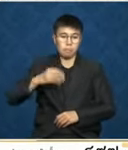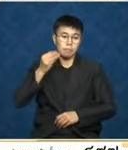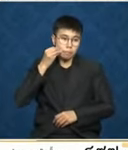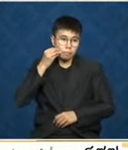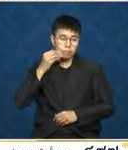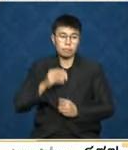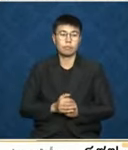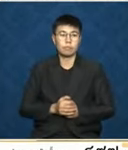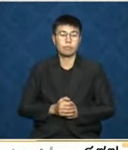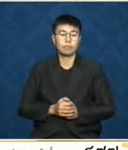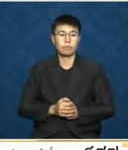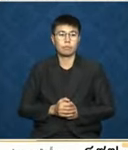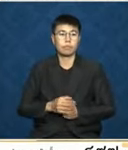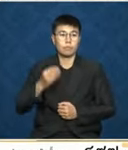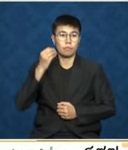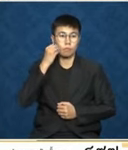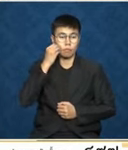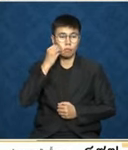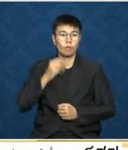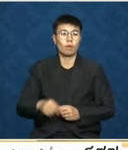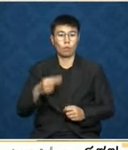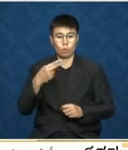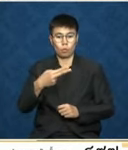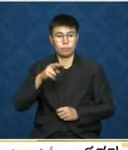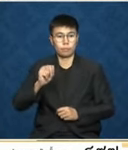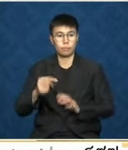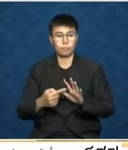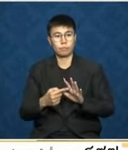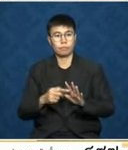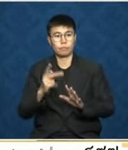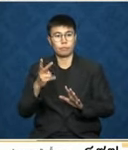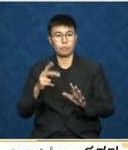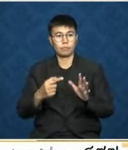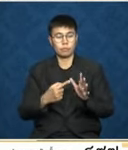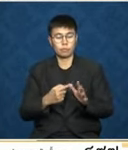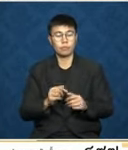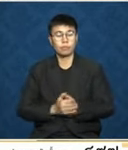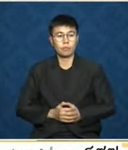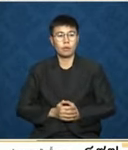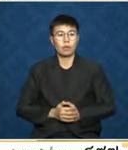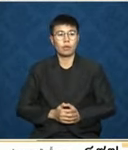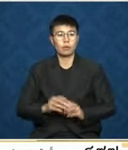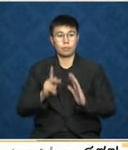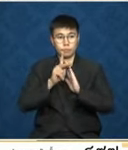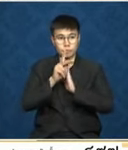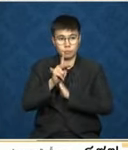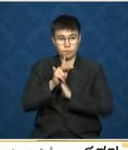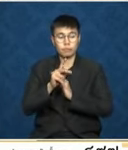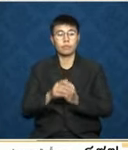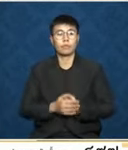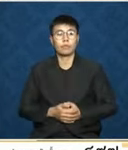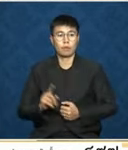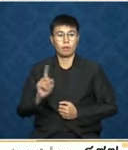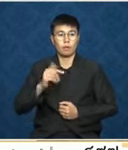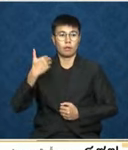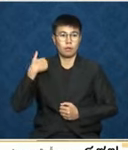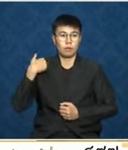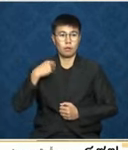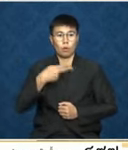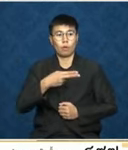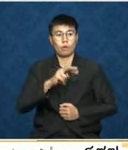3ถนนเส้นบ้านหัวนาคำถึงบ้านโนนม่วงตำบลหัวนาคำอำเภอยางตลาดจังหวัดกาฬสินธุ์ชาวบ้านตำบลหัวนาคำหมู่